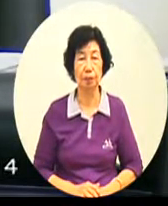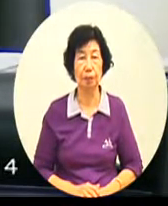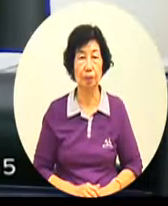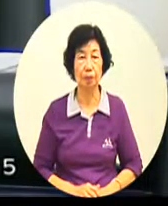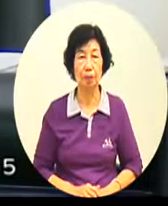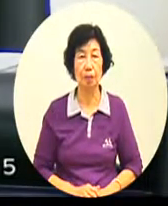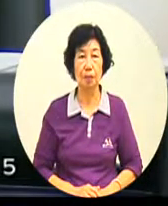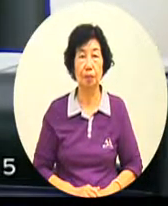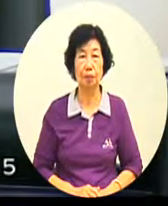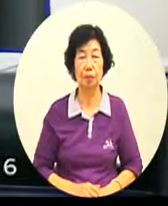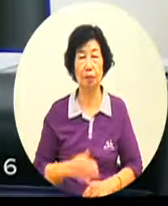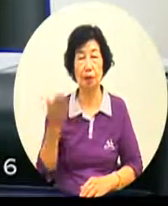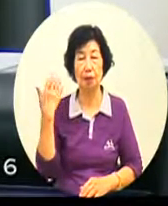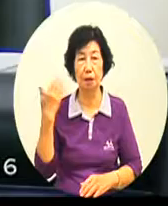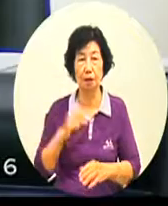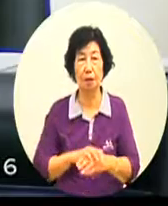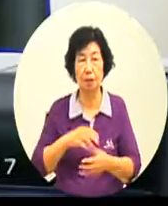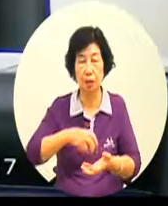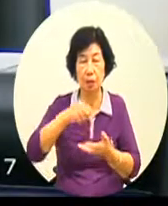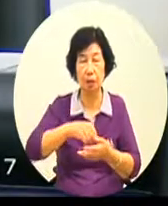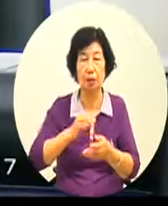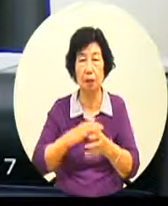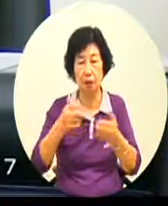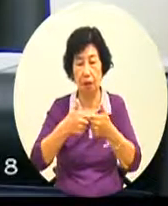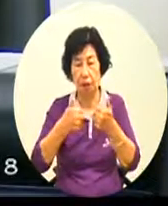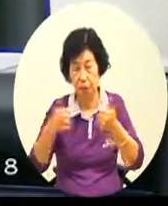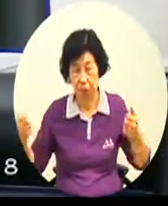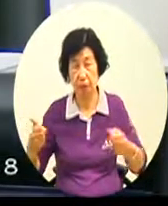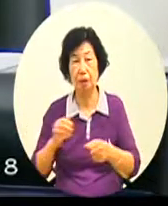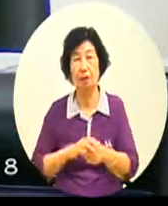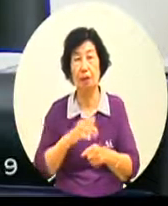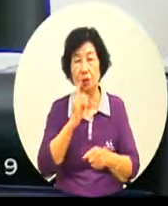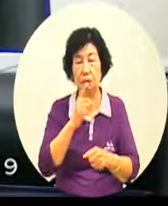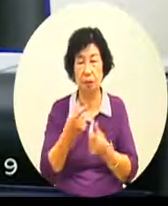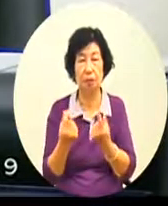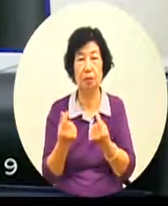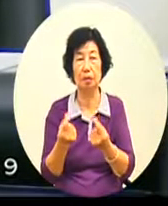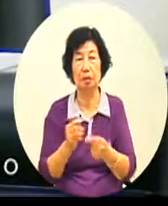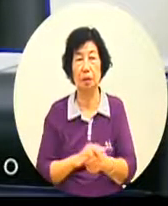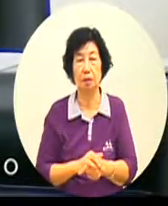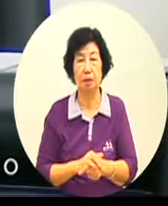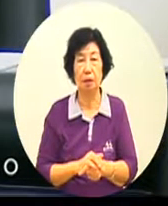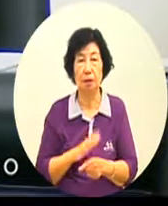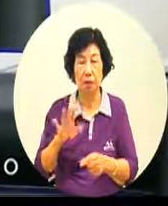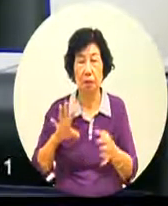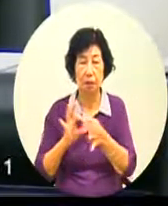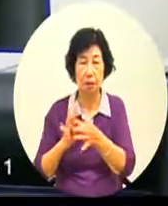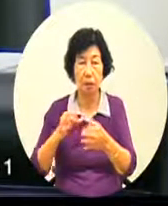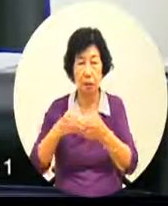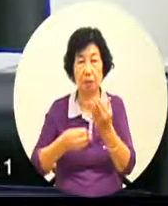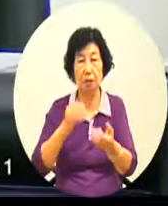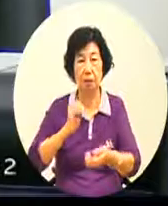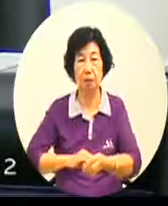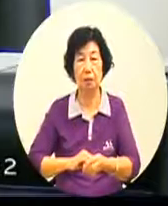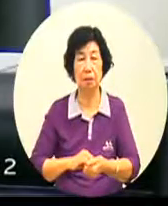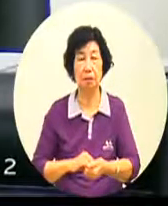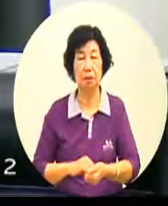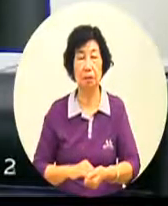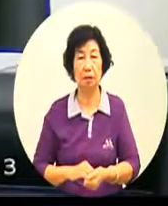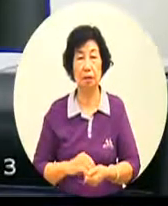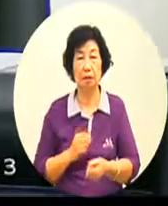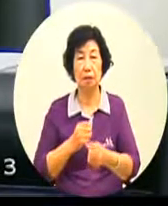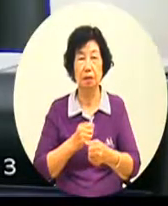上一位议员在讲的，其实有异曲同工之妙的东西了哈，真的。哦，在我们的相关的规定了哈，是我们的劳动